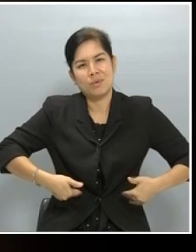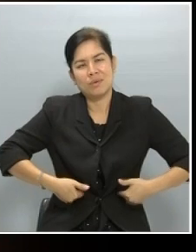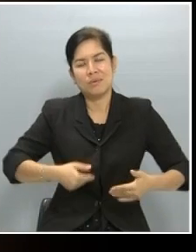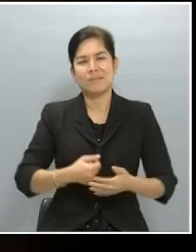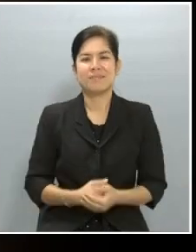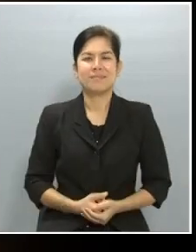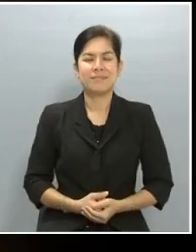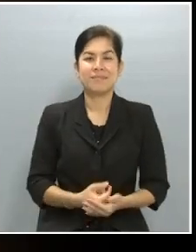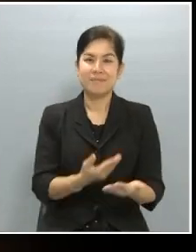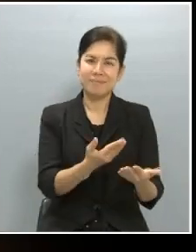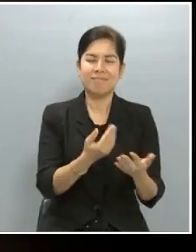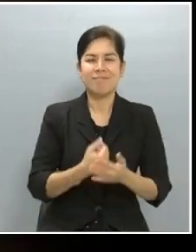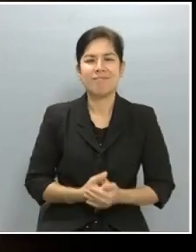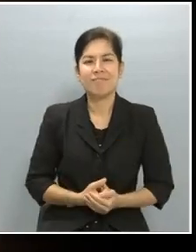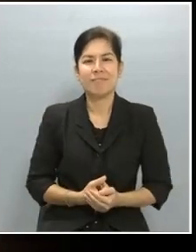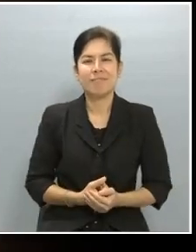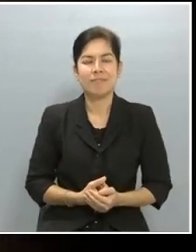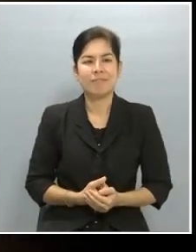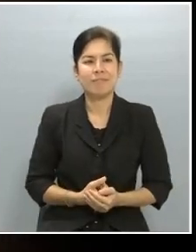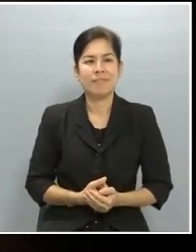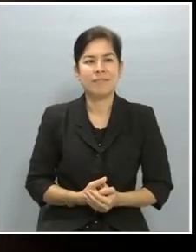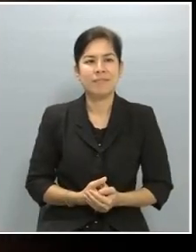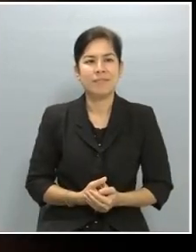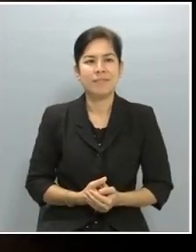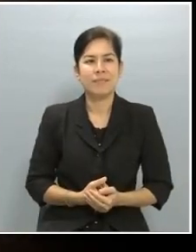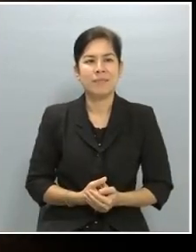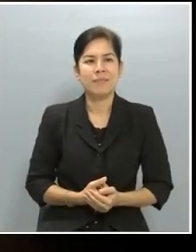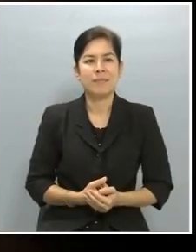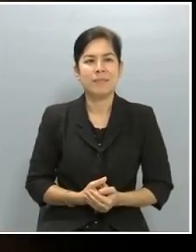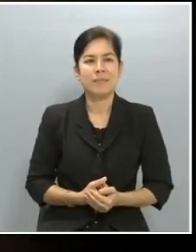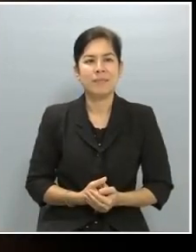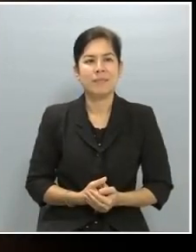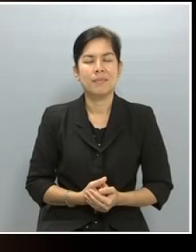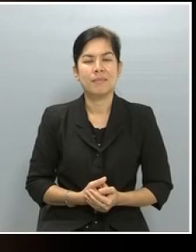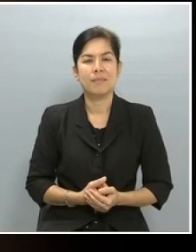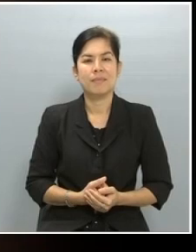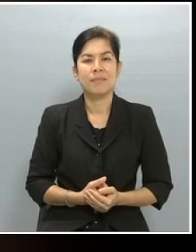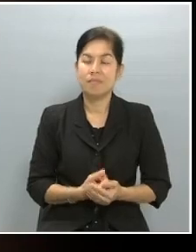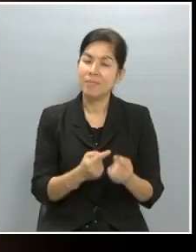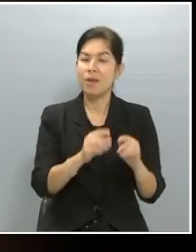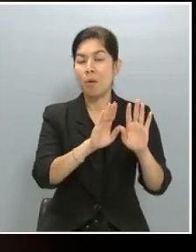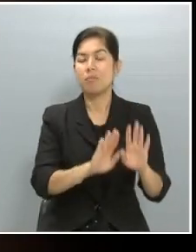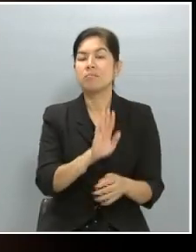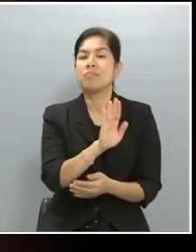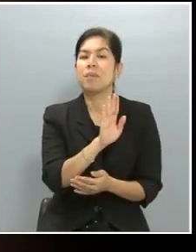เนี่ยฮะไม่มีอะไรทำพี่แกก็ผมรู้ว่าผมบ้าผมรู้ว่าผมฮาแต่นี่แหละครับคุณผู้ชมฮ